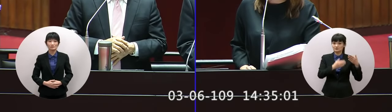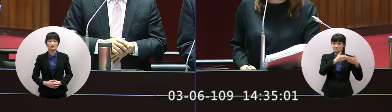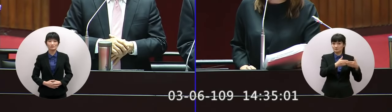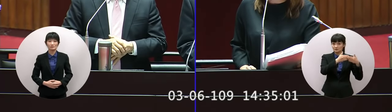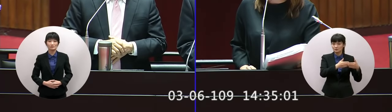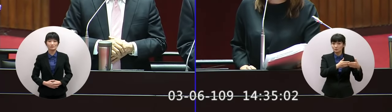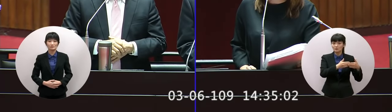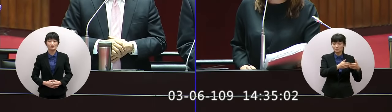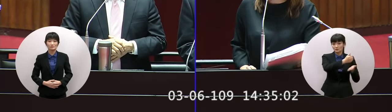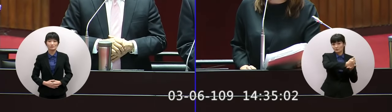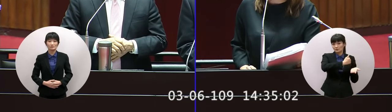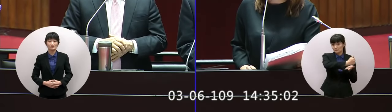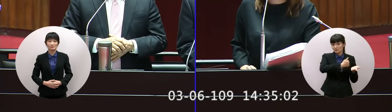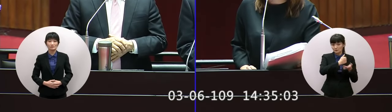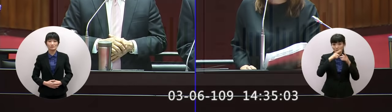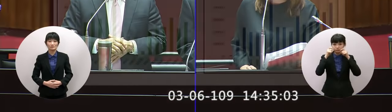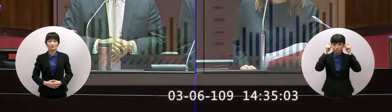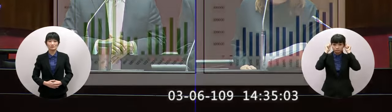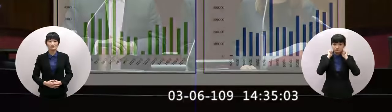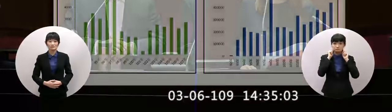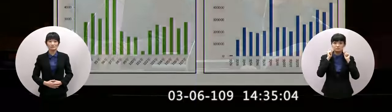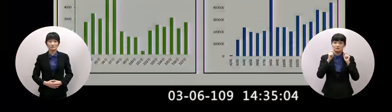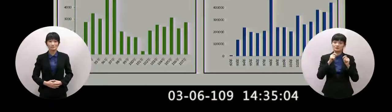发生的那几年，我们从大陆进口过滤效果高达 94%